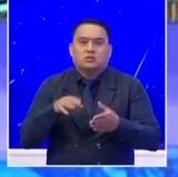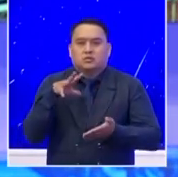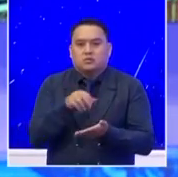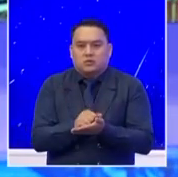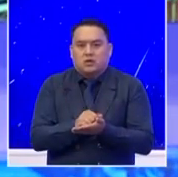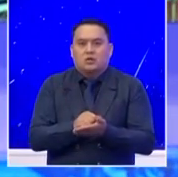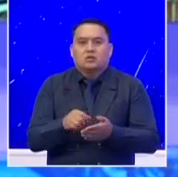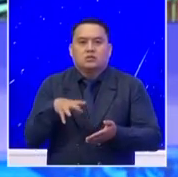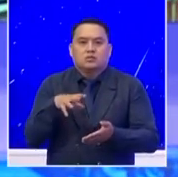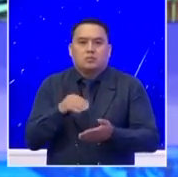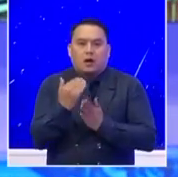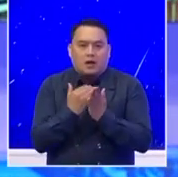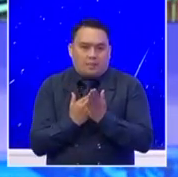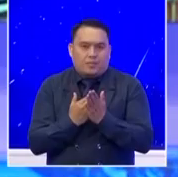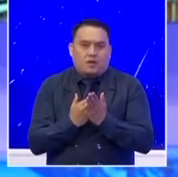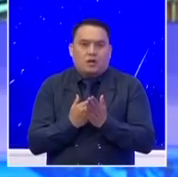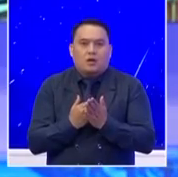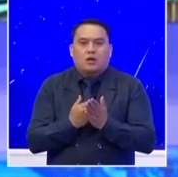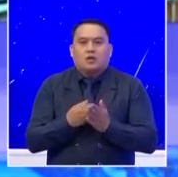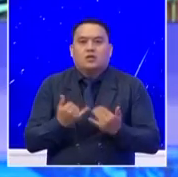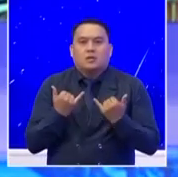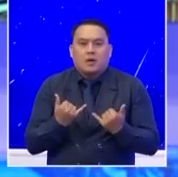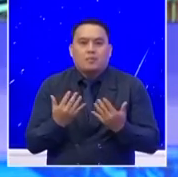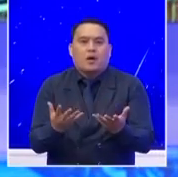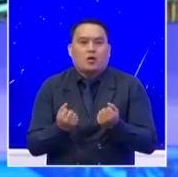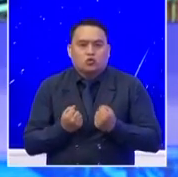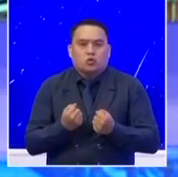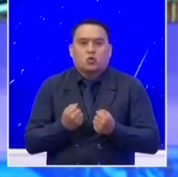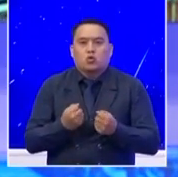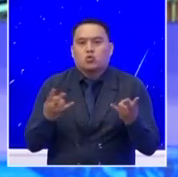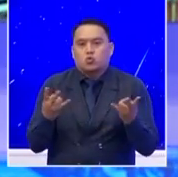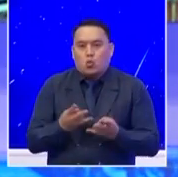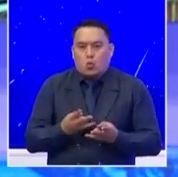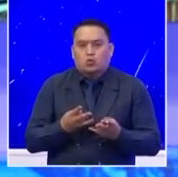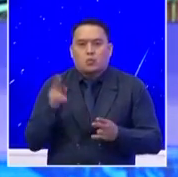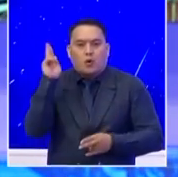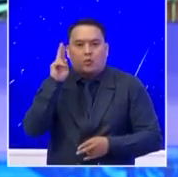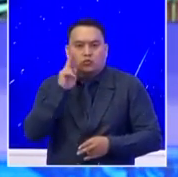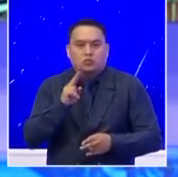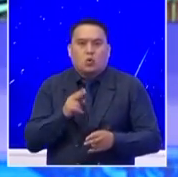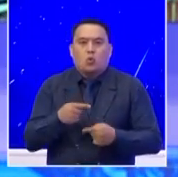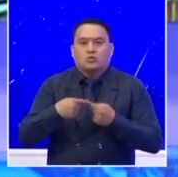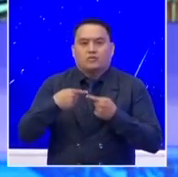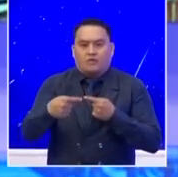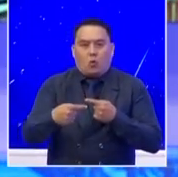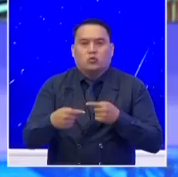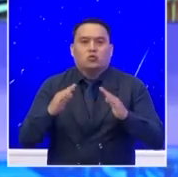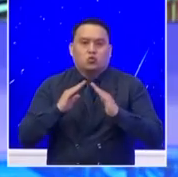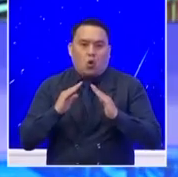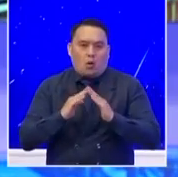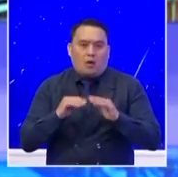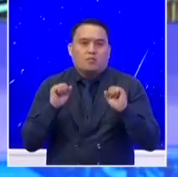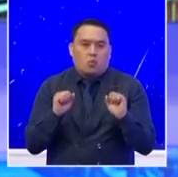занятости и координации социальных программ в онлайн-режиме. Теперь получать столь необходимые курсы можно дистанционно, не выходя из